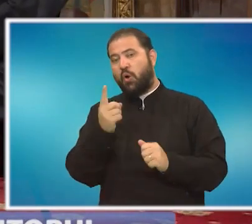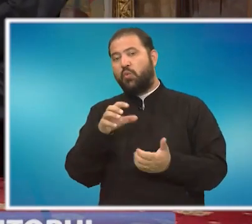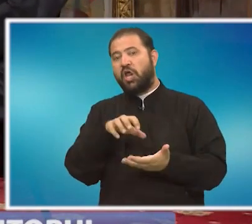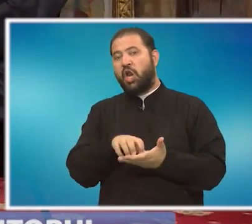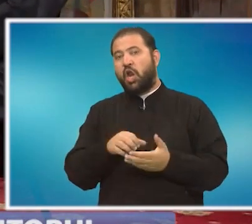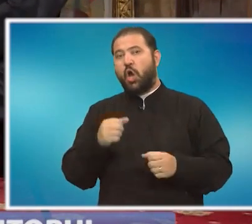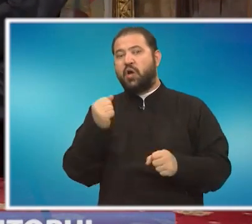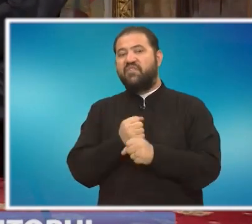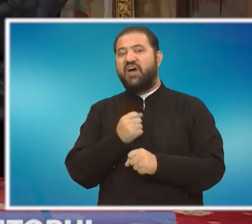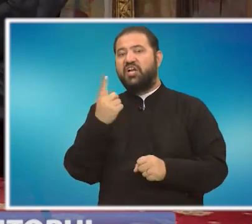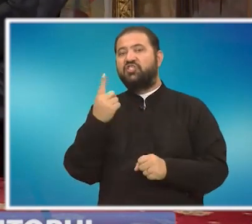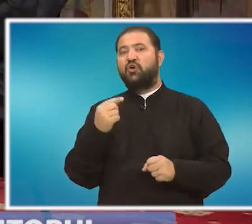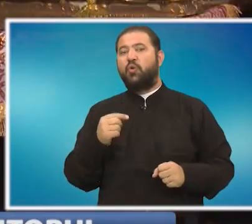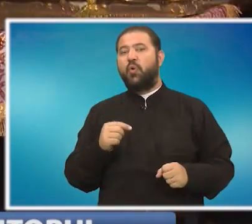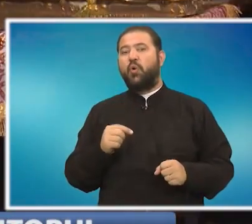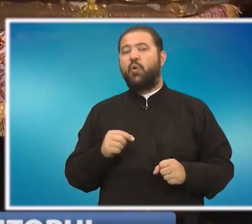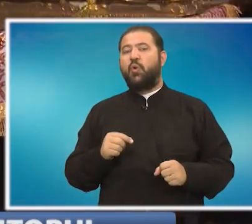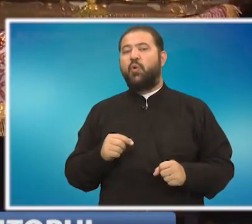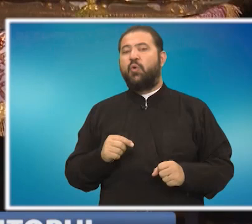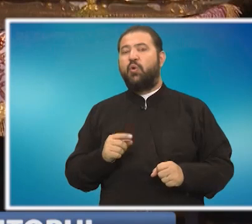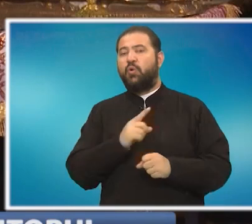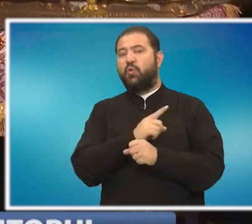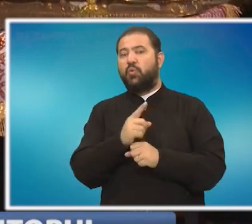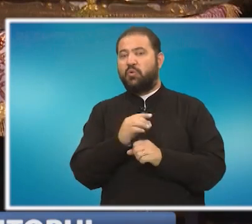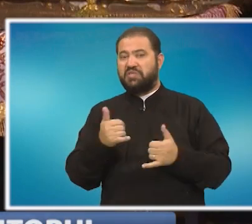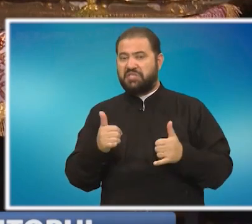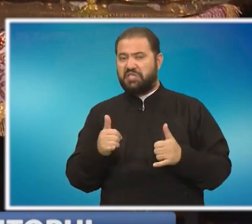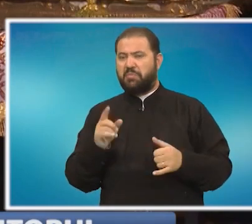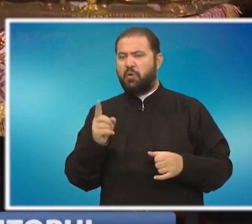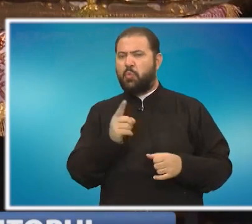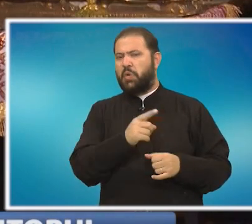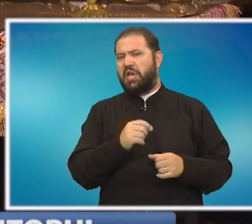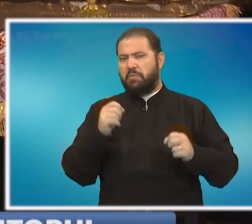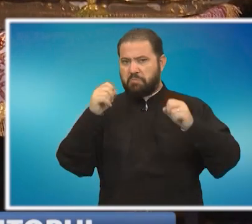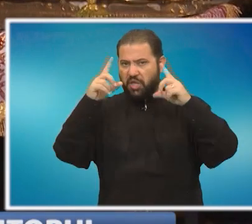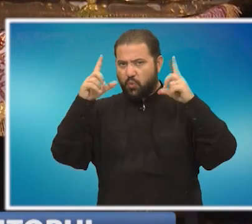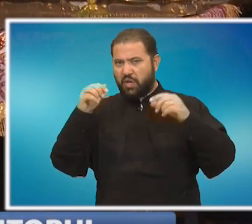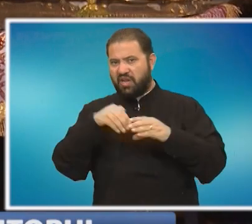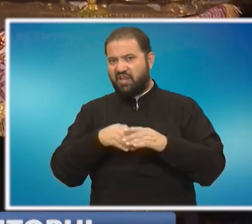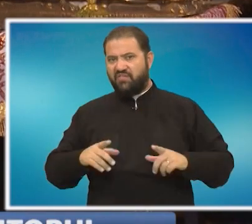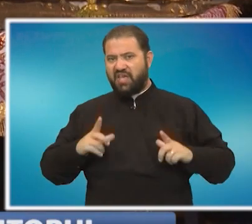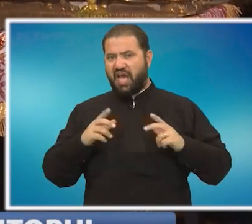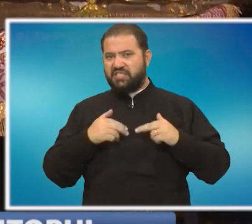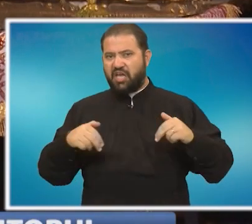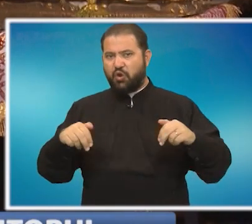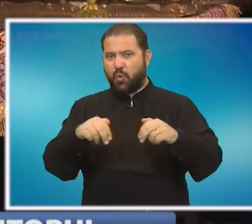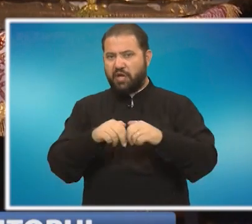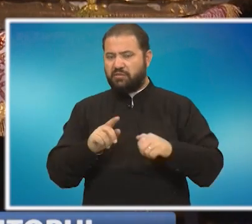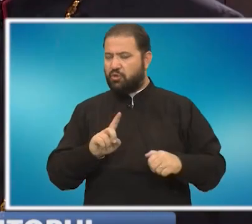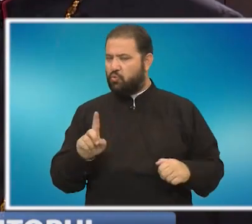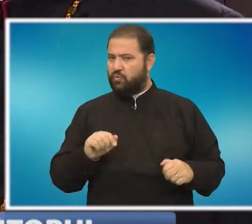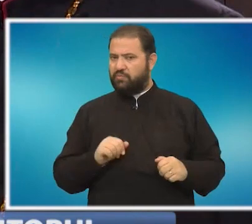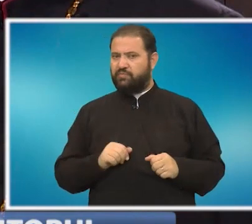loc creează o anumită posibilitate de a se întâmpla lucruri nemai văzute.